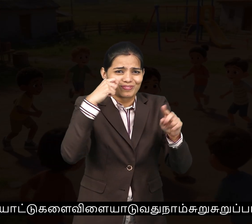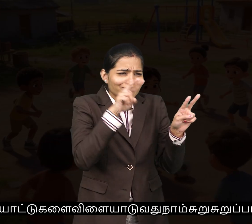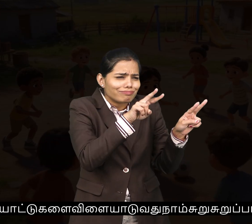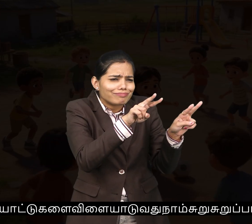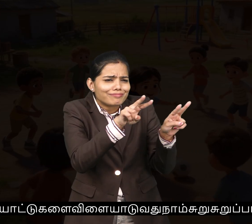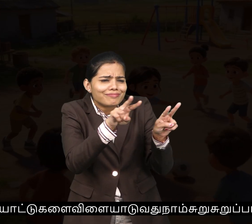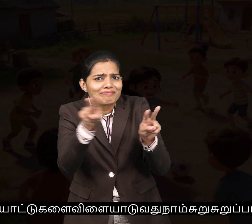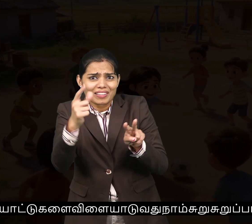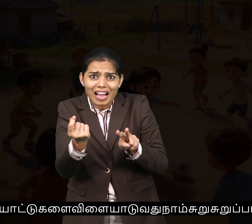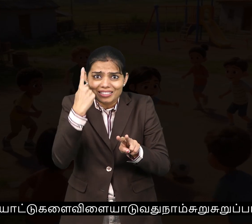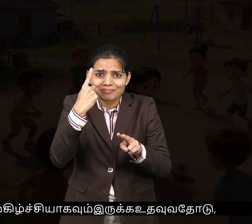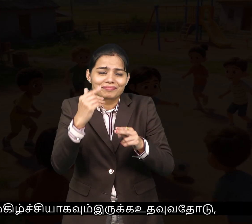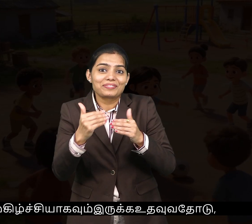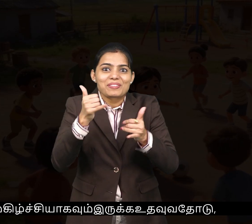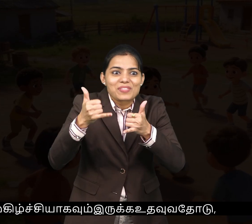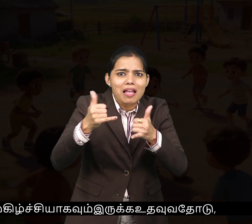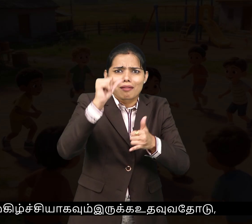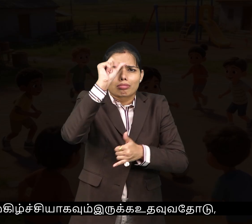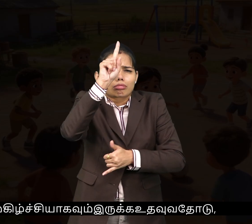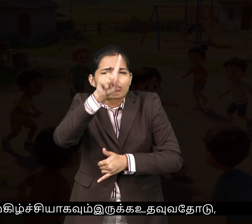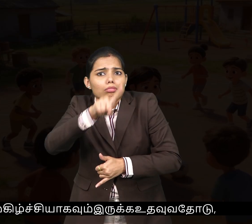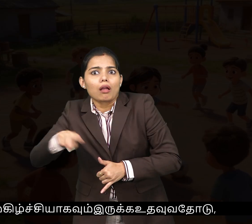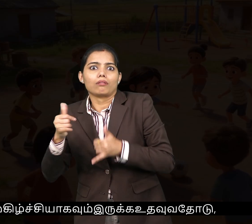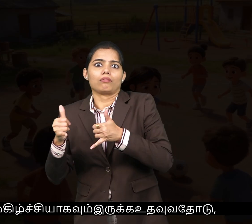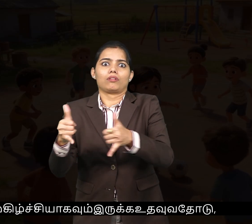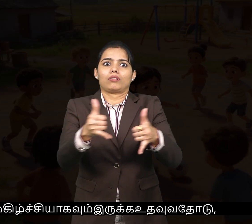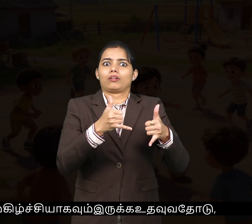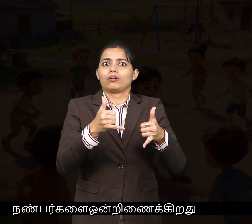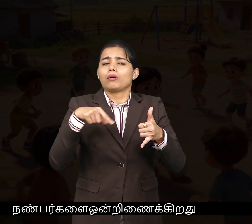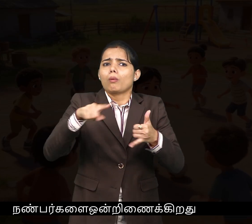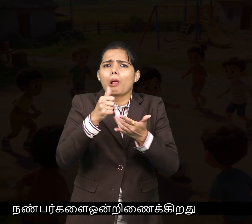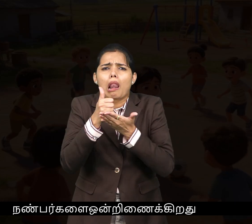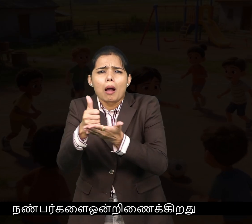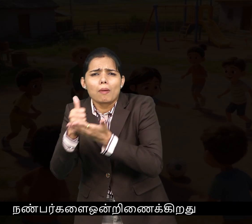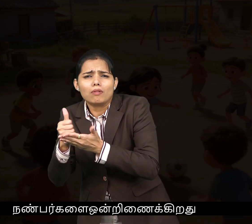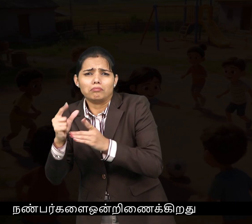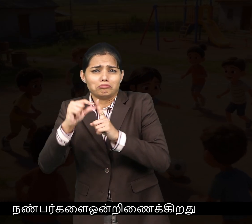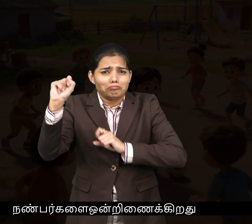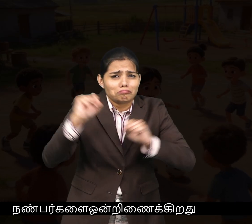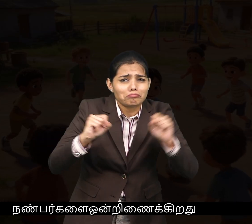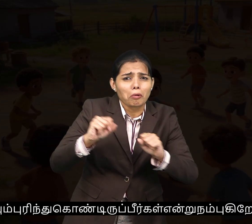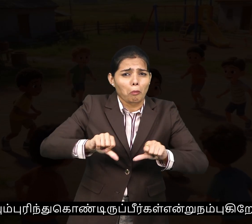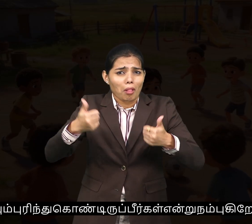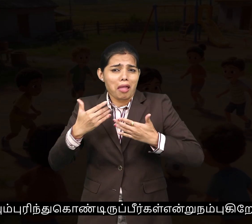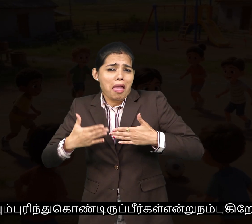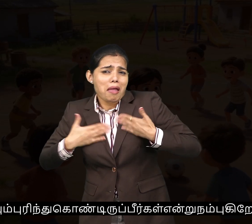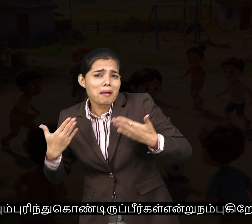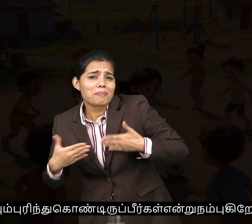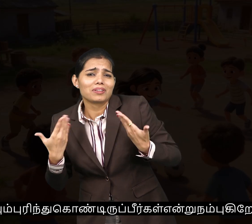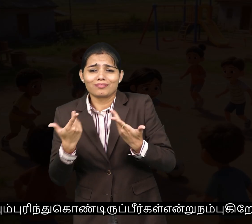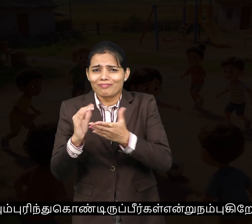விளையாடுவது நாம் சுறுசுறுப்பாகவும் மகிழ்ச்சியாகவும் இருக்க உதவுவதோடு நண்பர்களை ஒன்றிணைக்கிறது